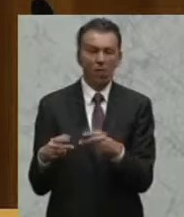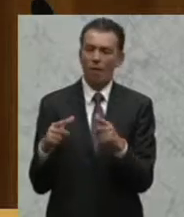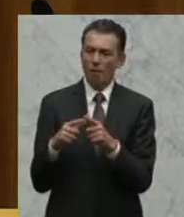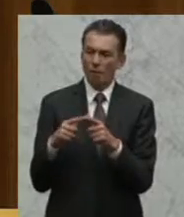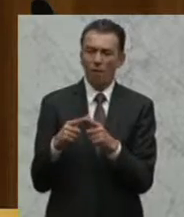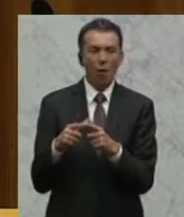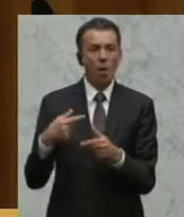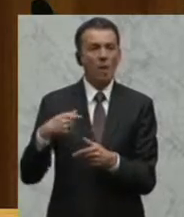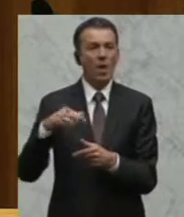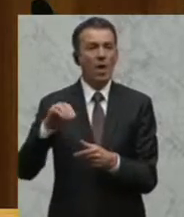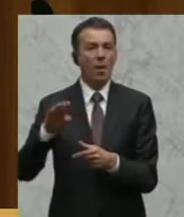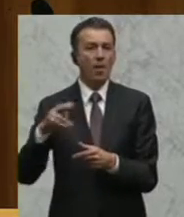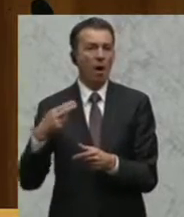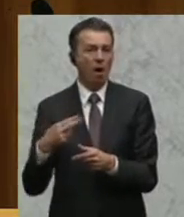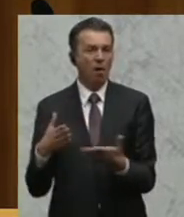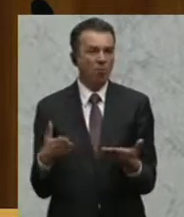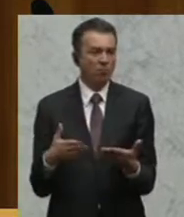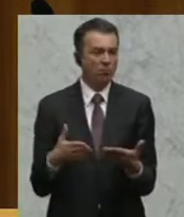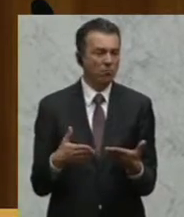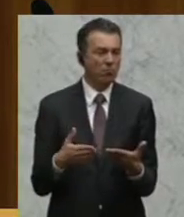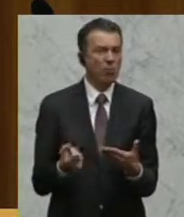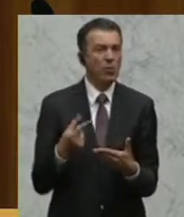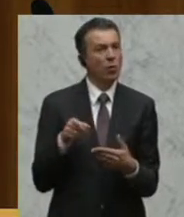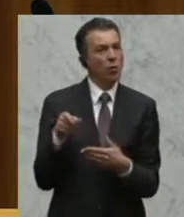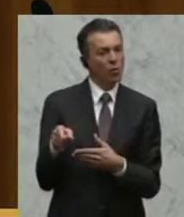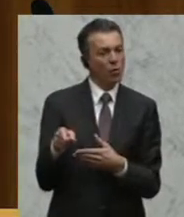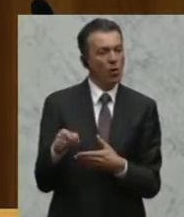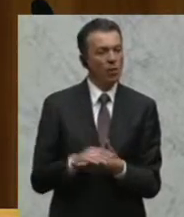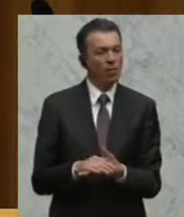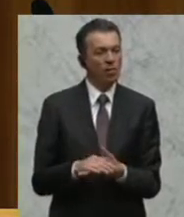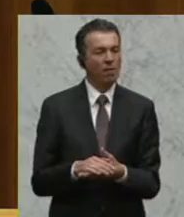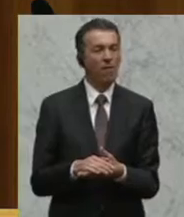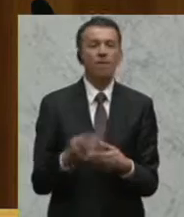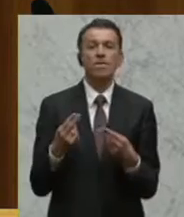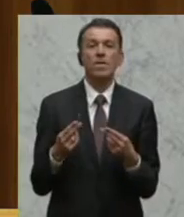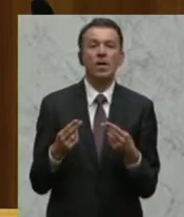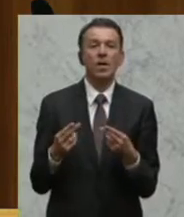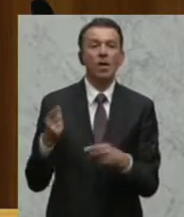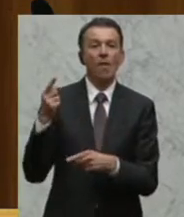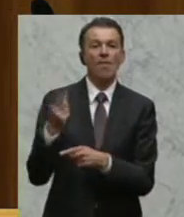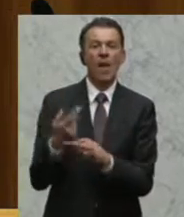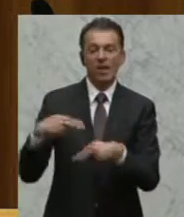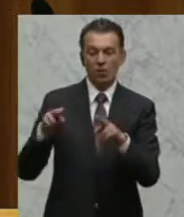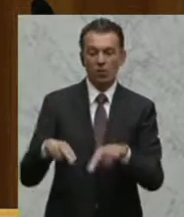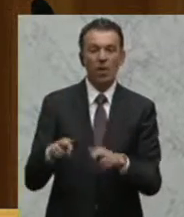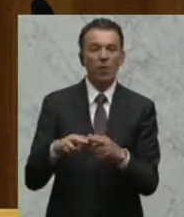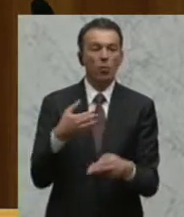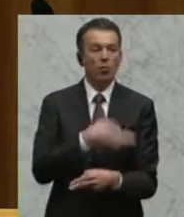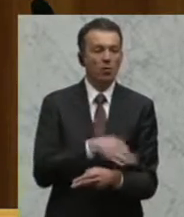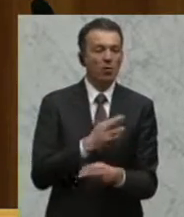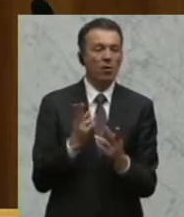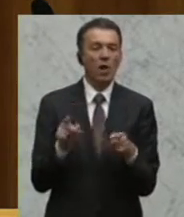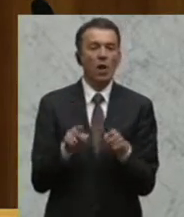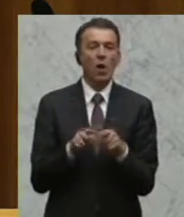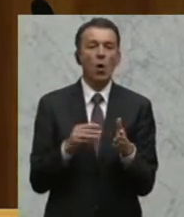Frau Juristin, Herr Jurist. Und gerade in der GmbH-Form geht es um Weisungsrechte des Bundeskanzlers. Sie können dazu auch